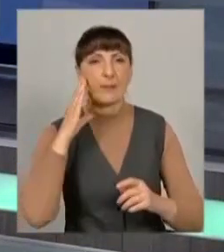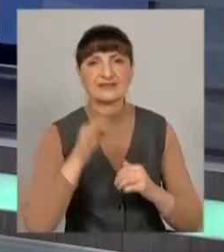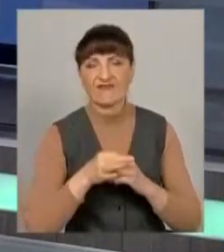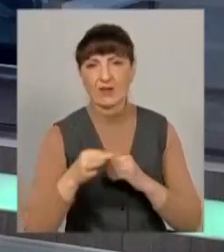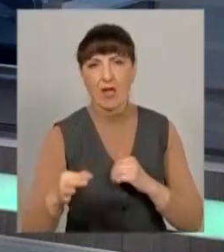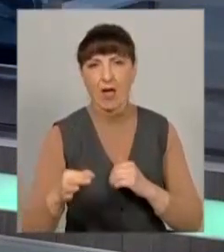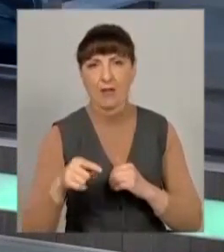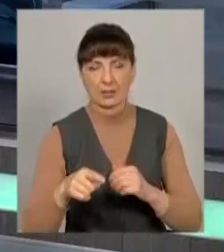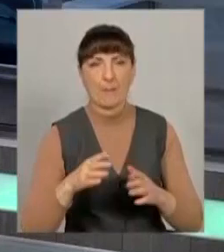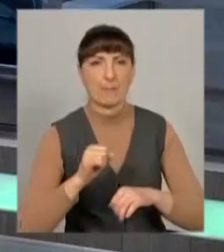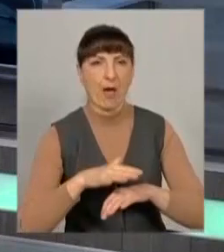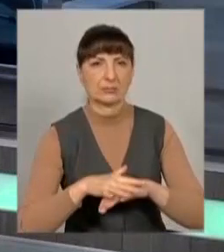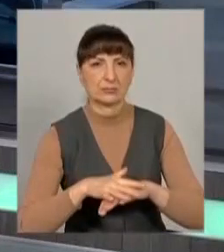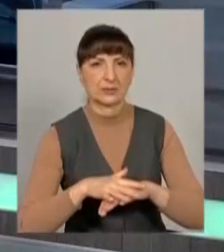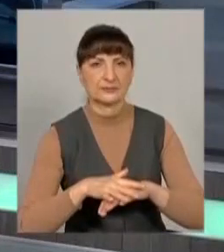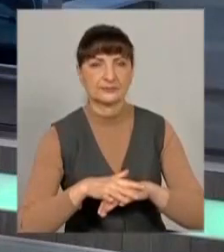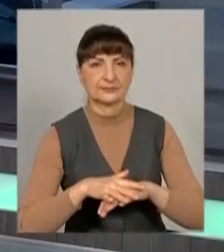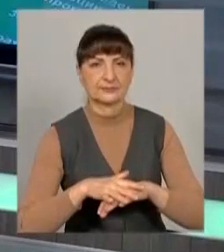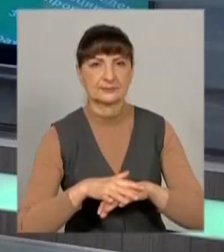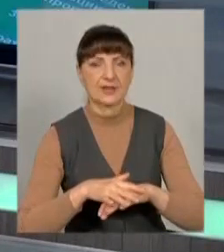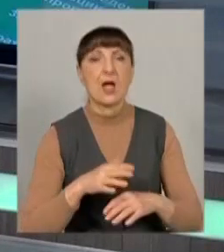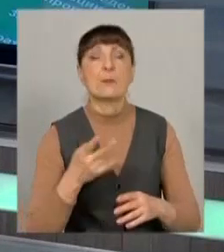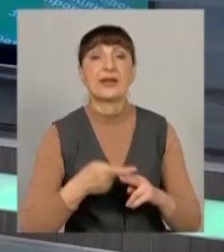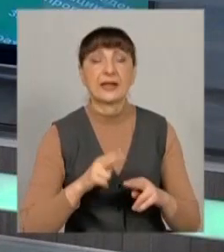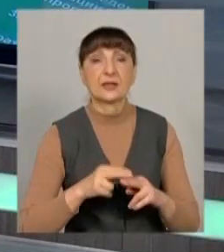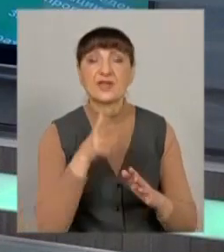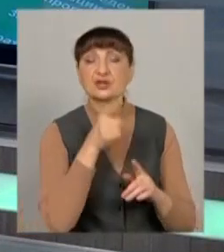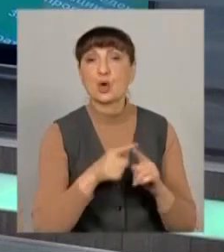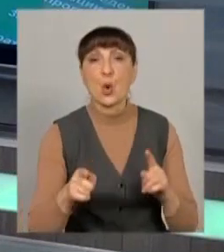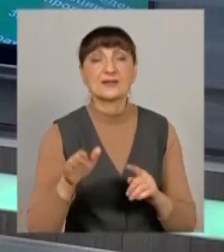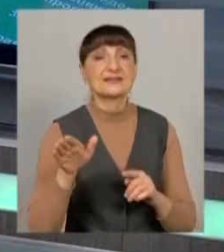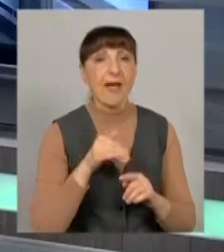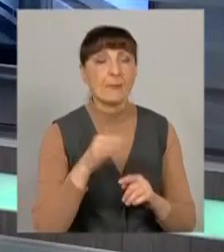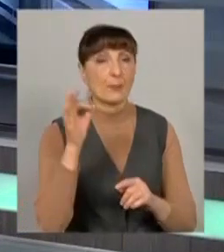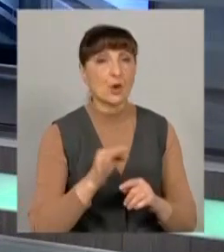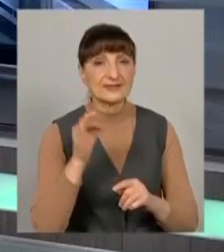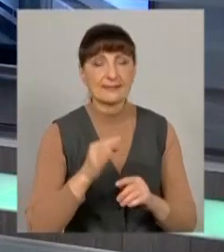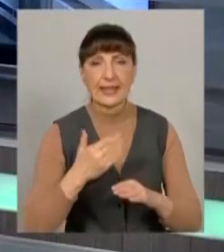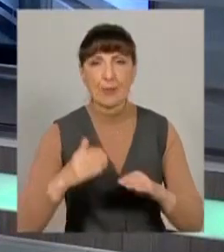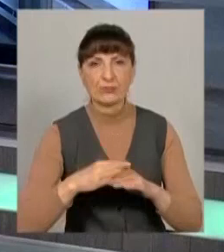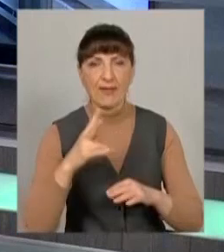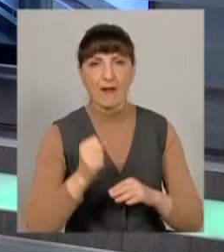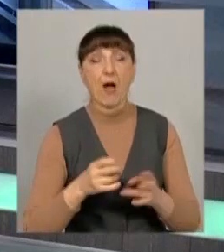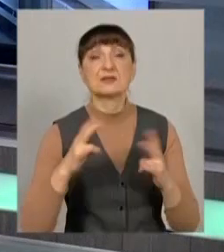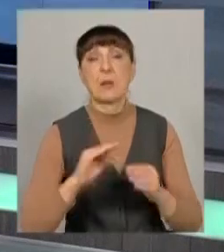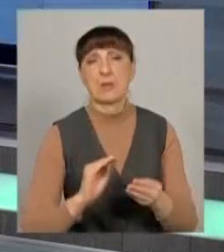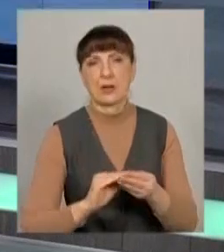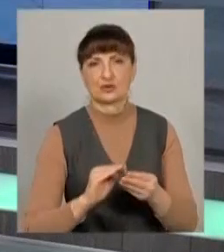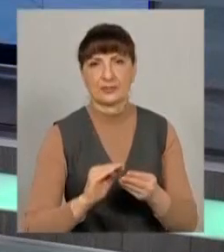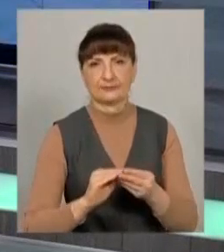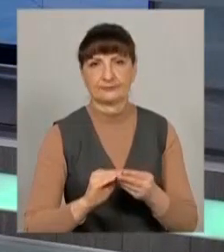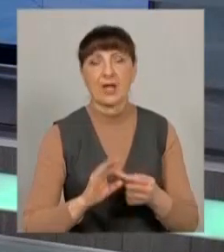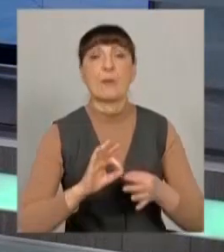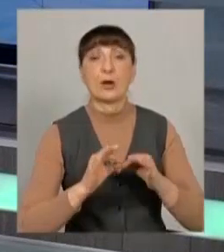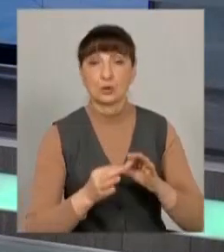филиала финансовой организации Данагуль Тусупова. При этом срок займа и процентные ставки на ипотечный кредит останутся прежними.